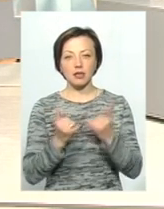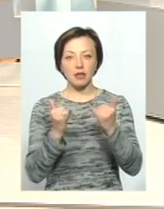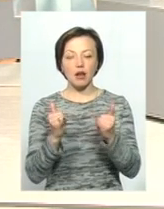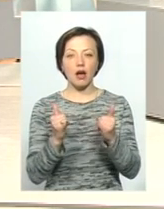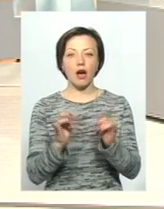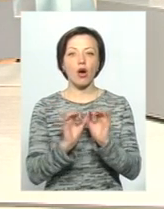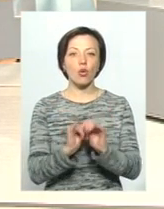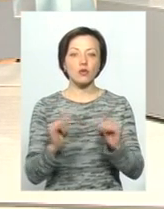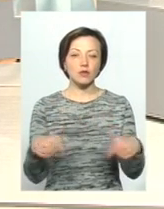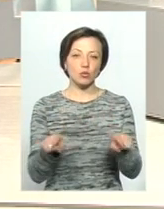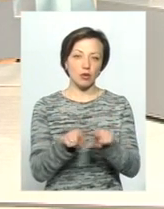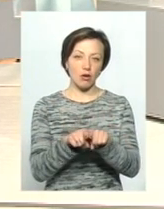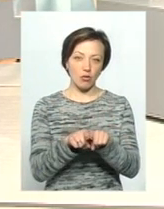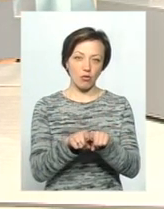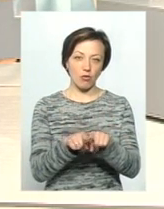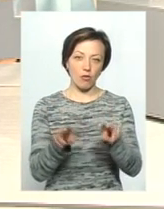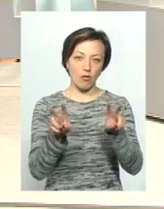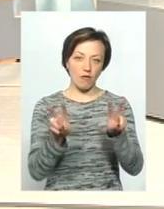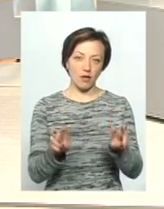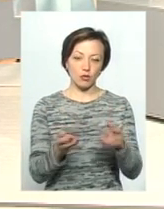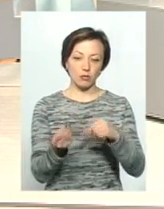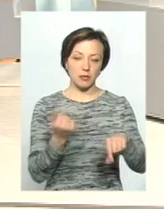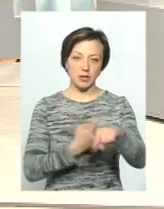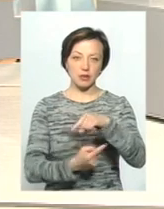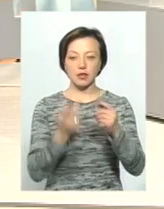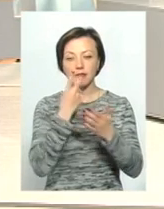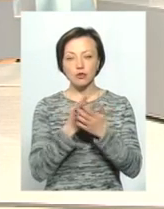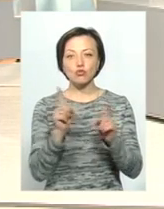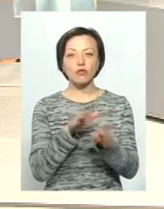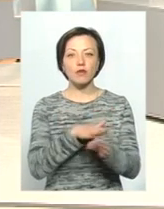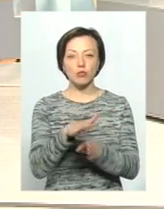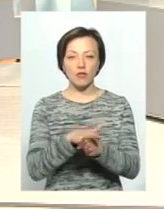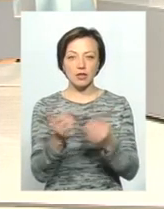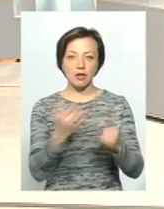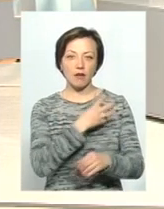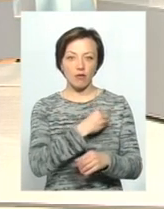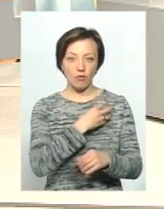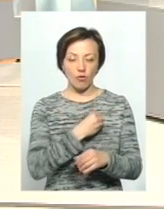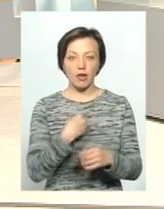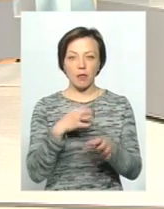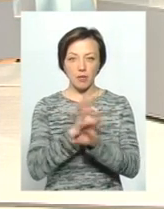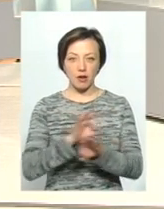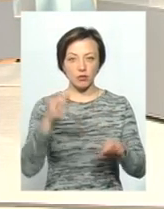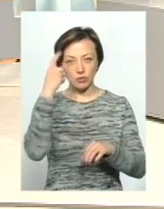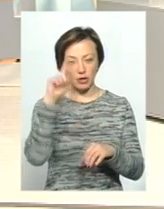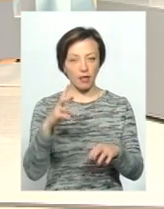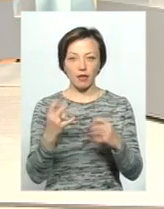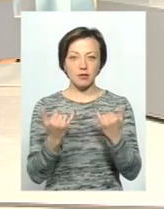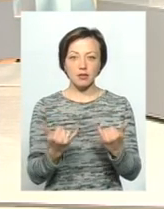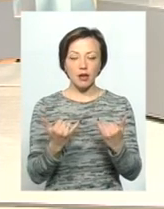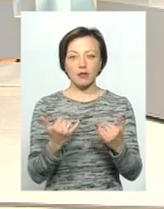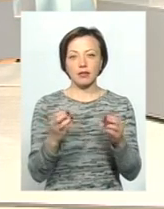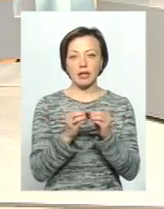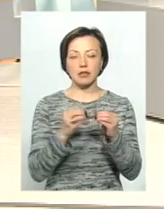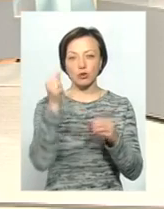розвитку такого виду бізнесу? Дивіться, що проходить зараз в Львові, я дуже прекрасно знаю, тому вони не зараз проходили, вони 10